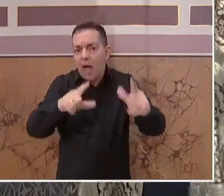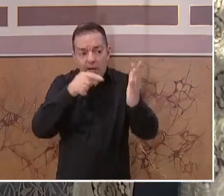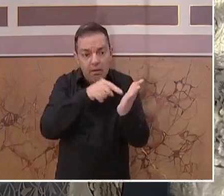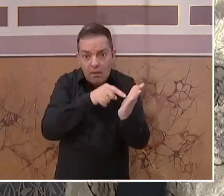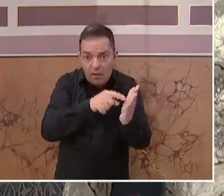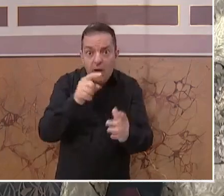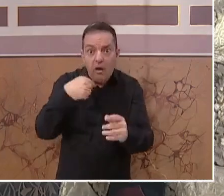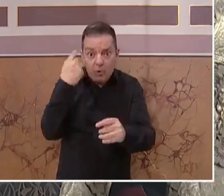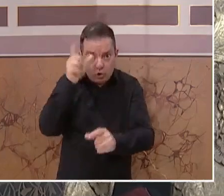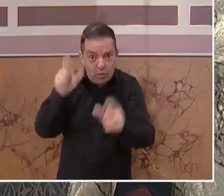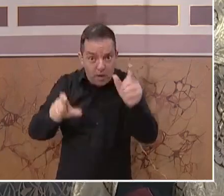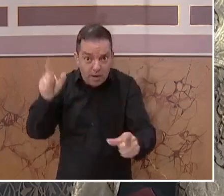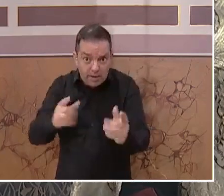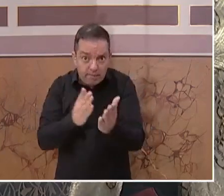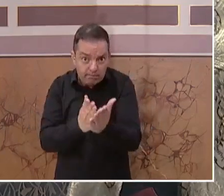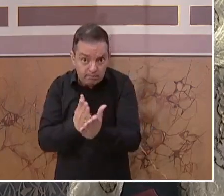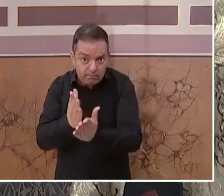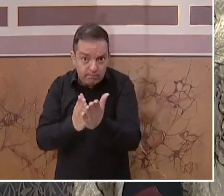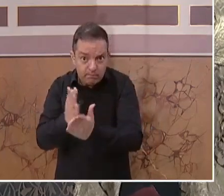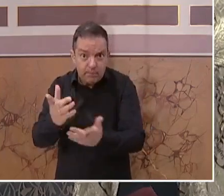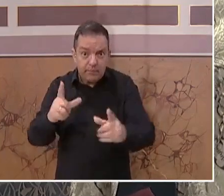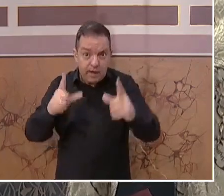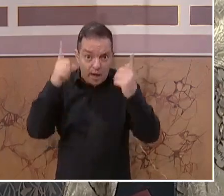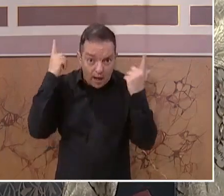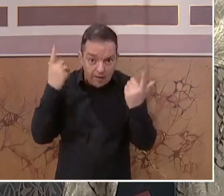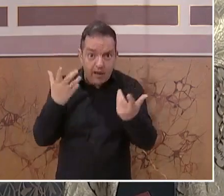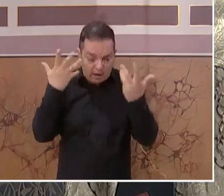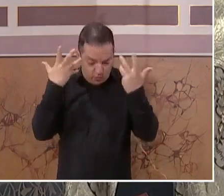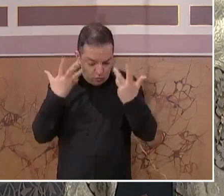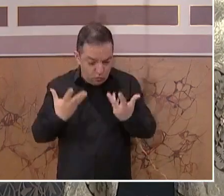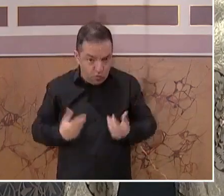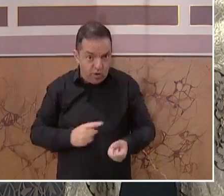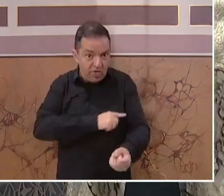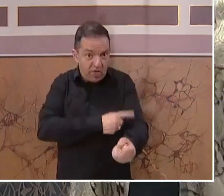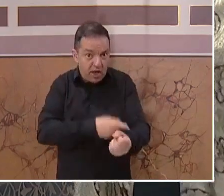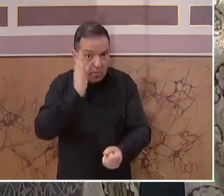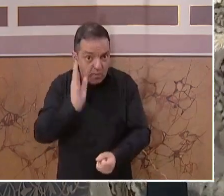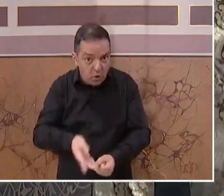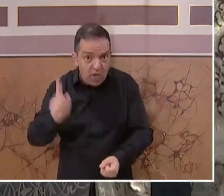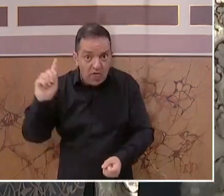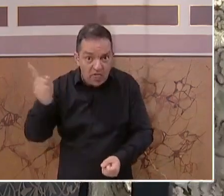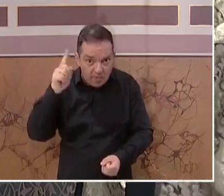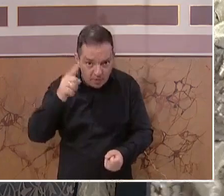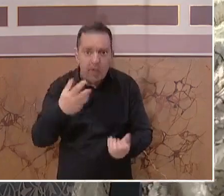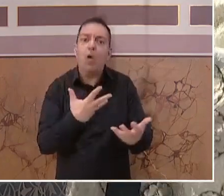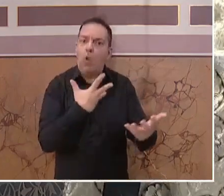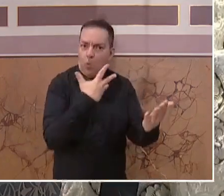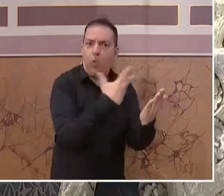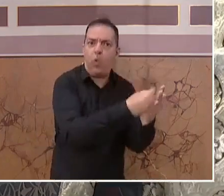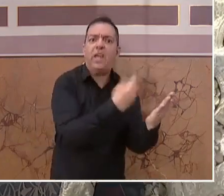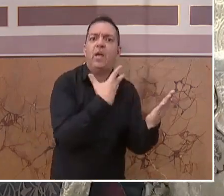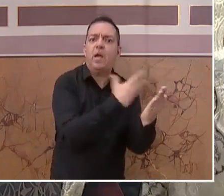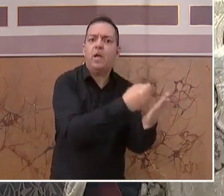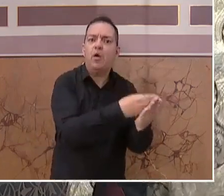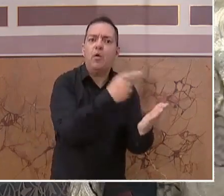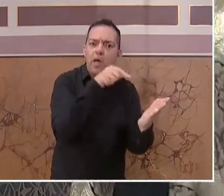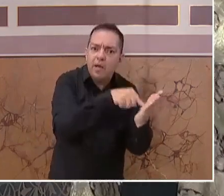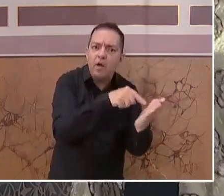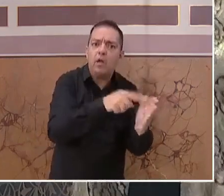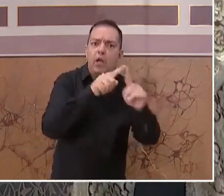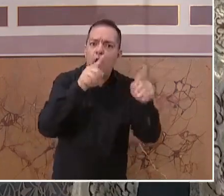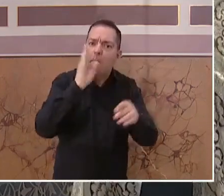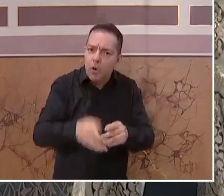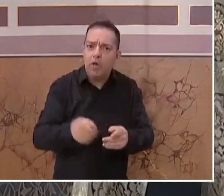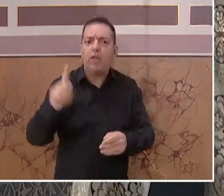ιερά και έχουν την χάρη της θαυματουργίας. Παρόλα αυτά, στην